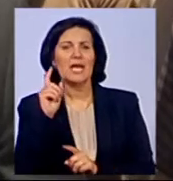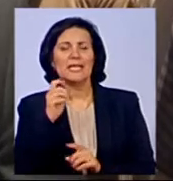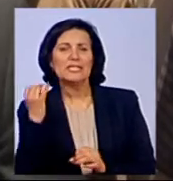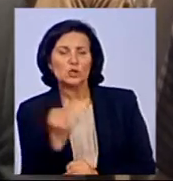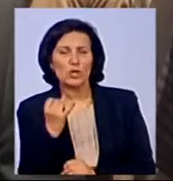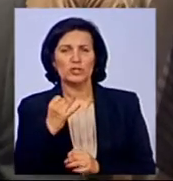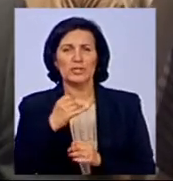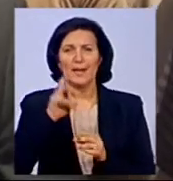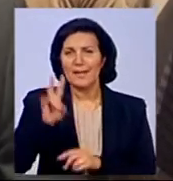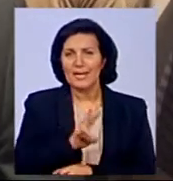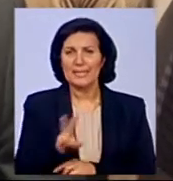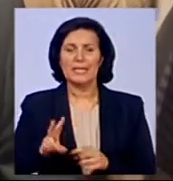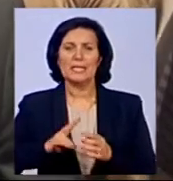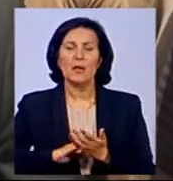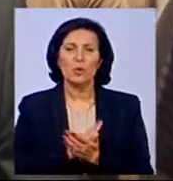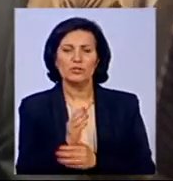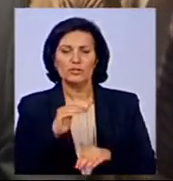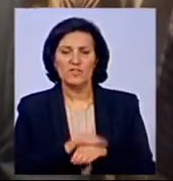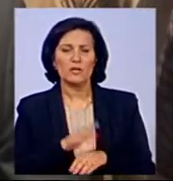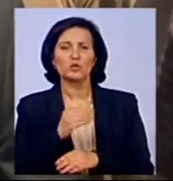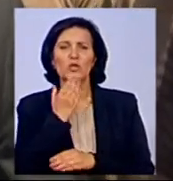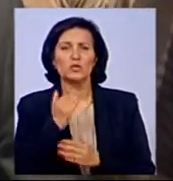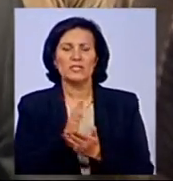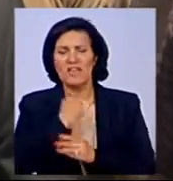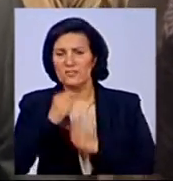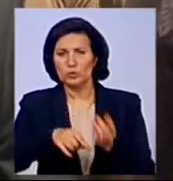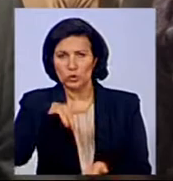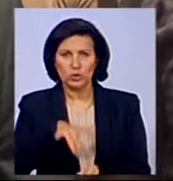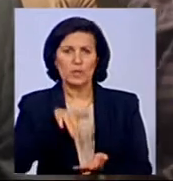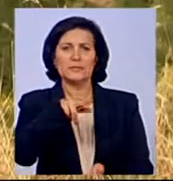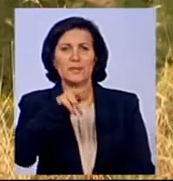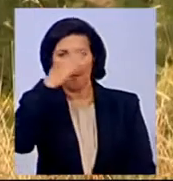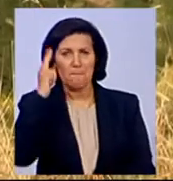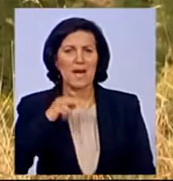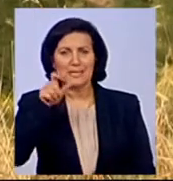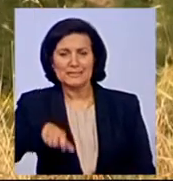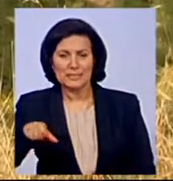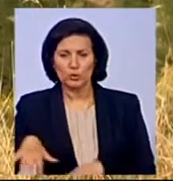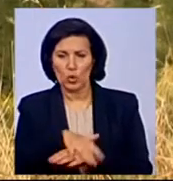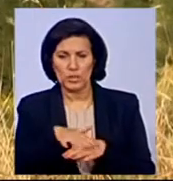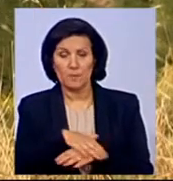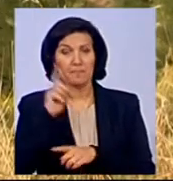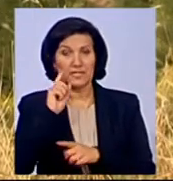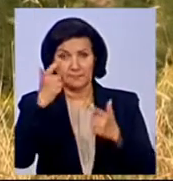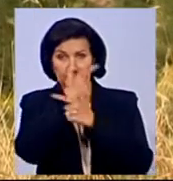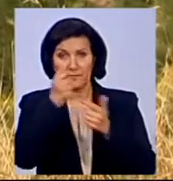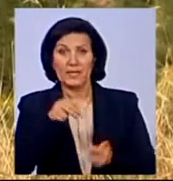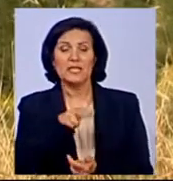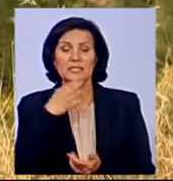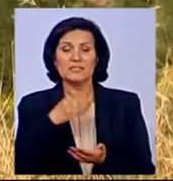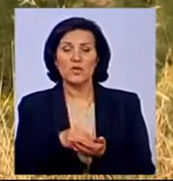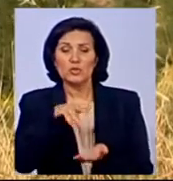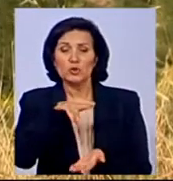релігійних та політичних фактів, що Єрусалим є вічною столицею палестинського народу. Ізраїль оголосив Єрусалим своєю